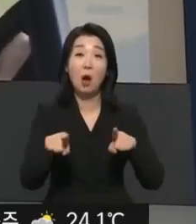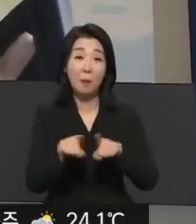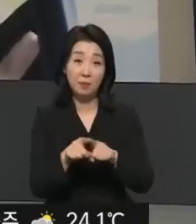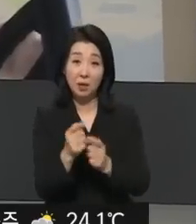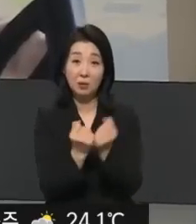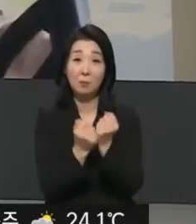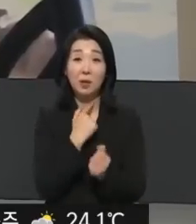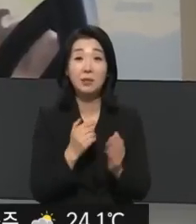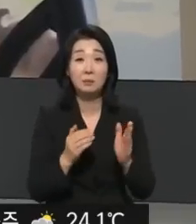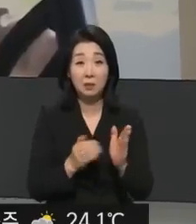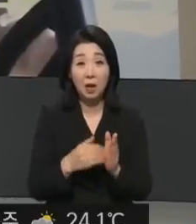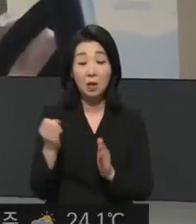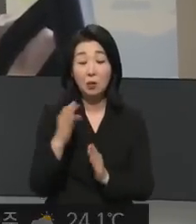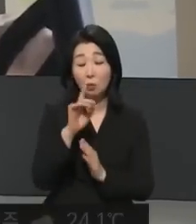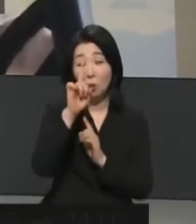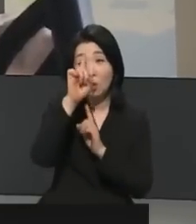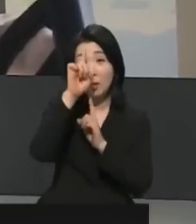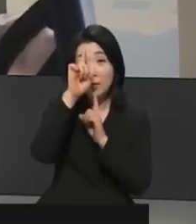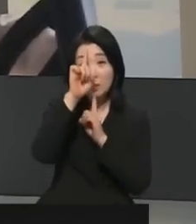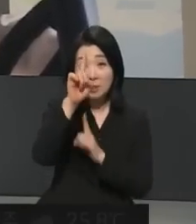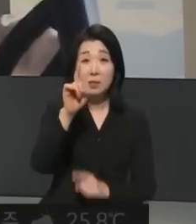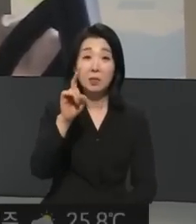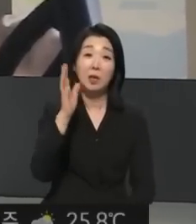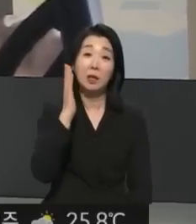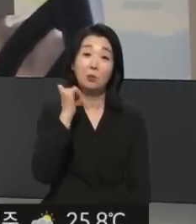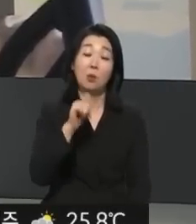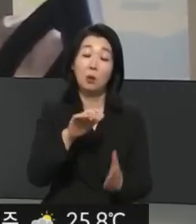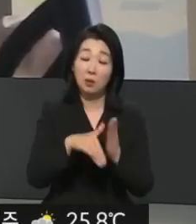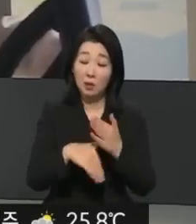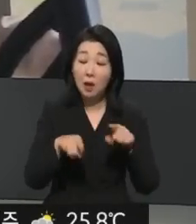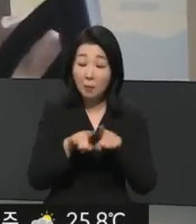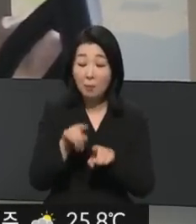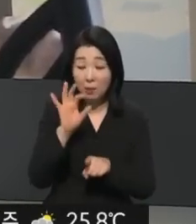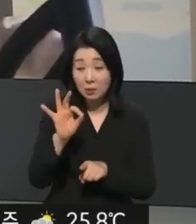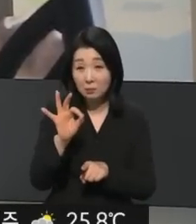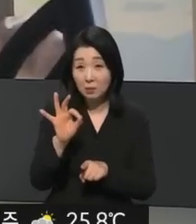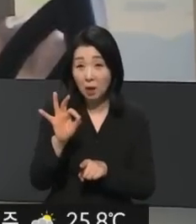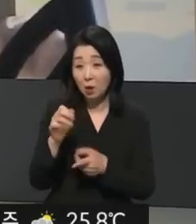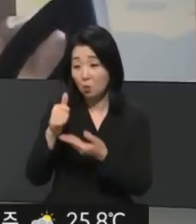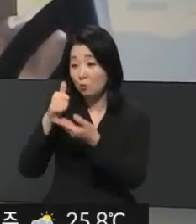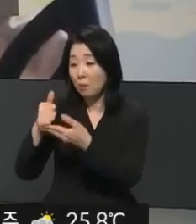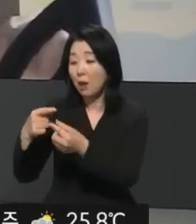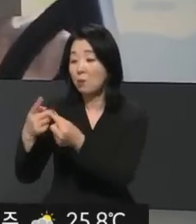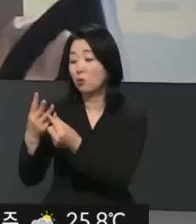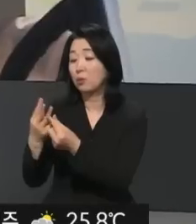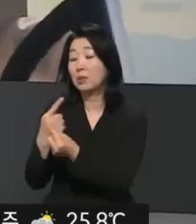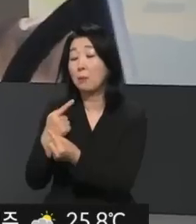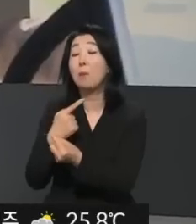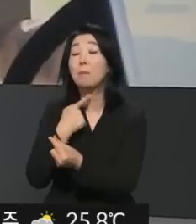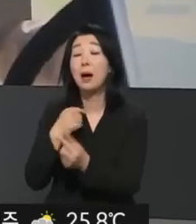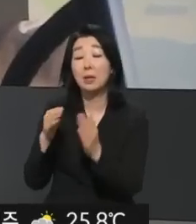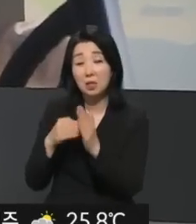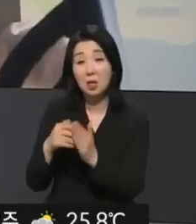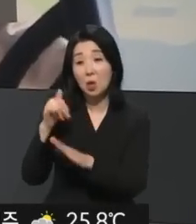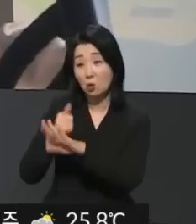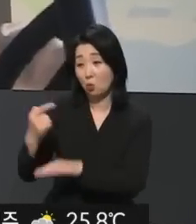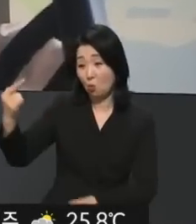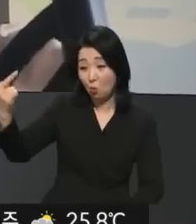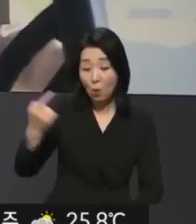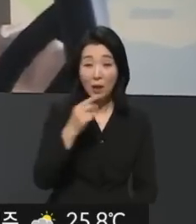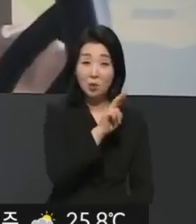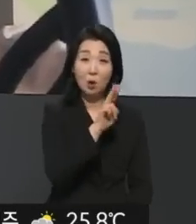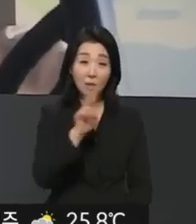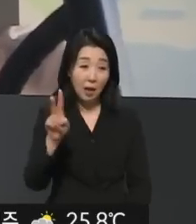MB 때를 살펴볼까요? 국빈 방문을 포함해서 세 번 미국을 찾았고 돌아와서는 여야 대표에게 보자고 했습니다.